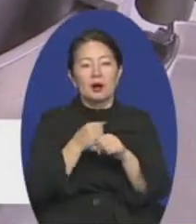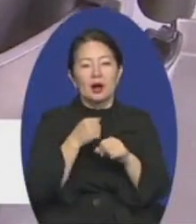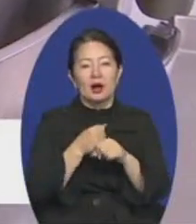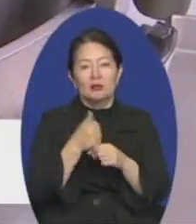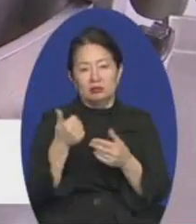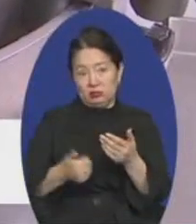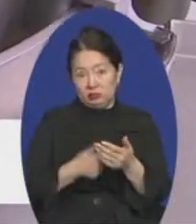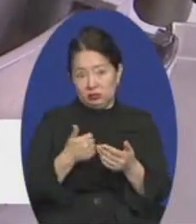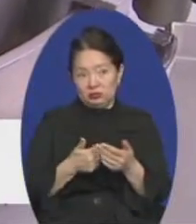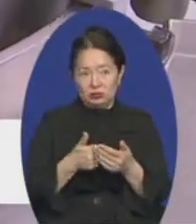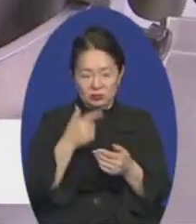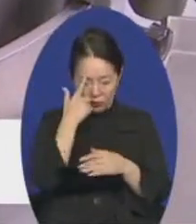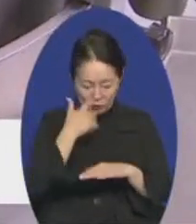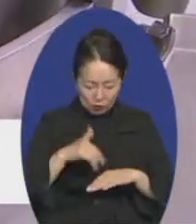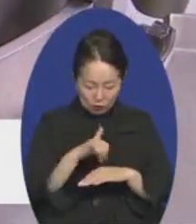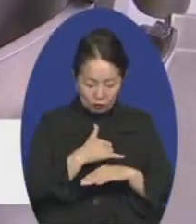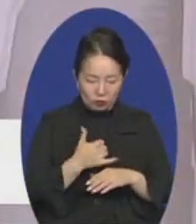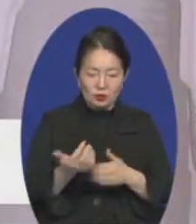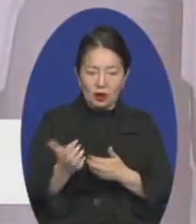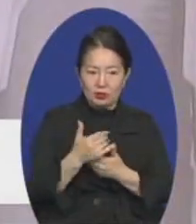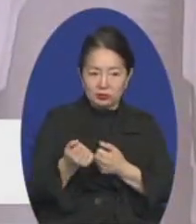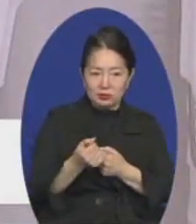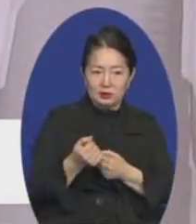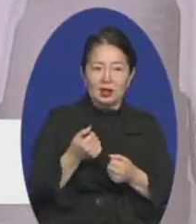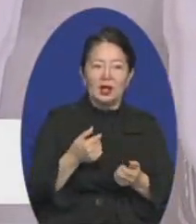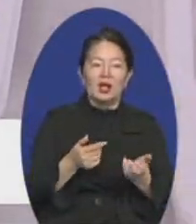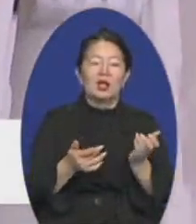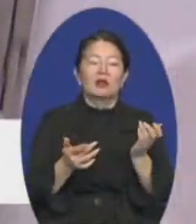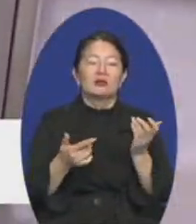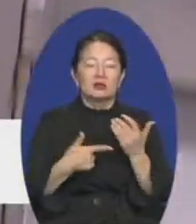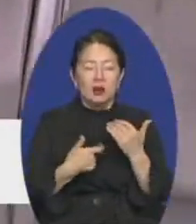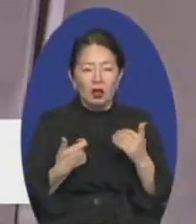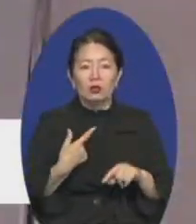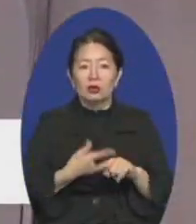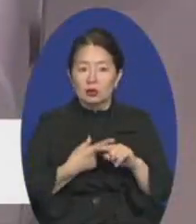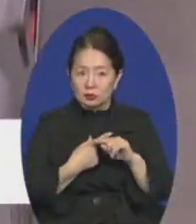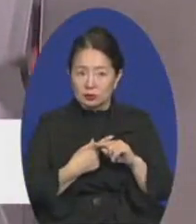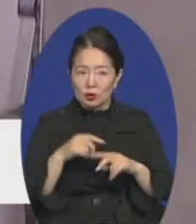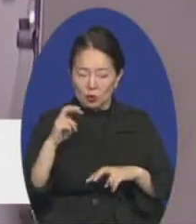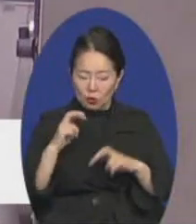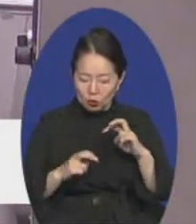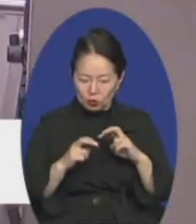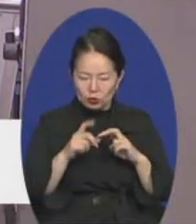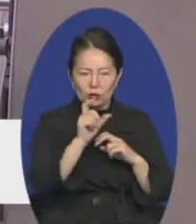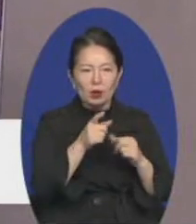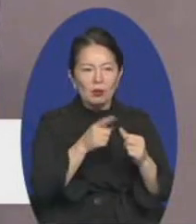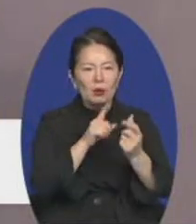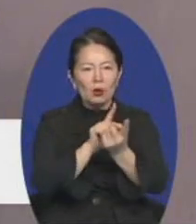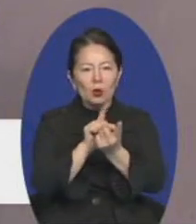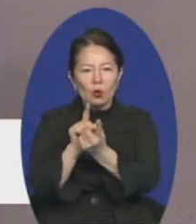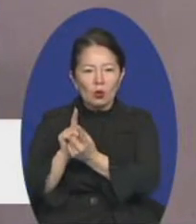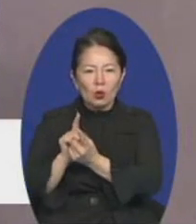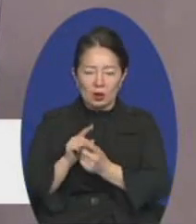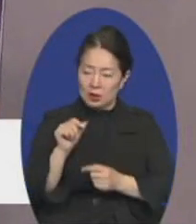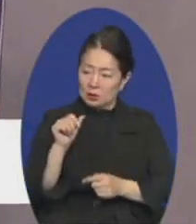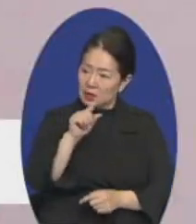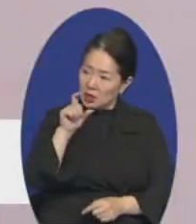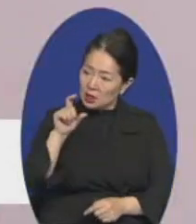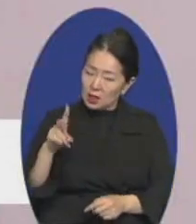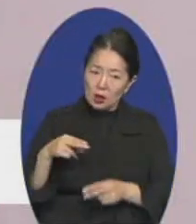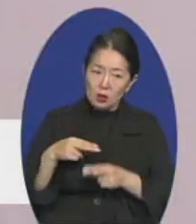хангадаг. Эргээд улстай төвлөрүүлэх татварыг хэмжээж нэмэгддэг. Тиймээс үйлдвэр эрхлэгчдтэй уулзаж, ярилцаж, энэ